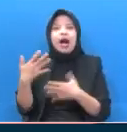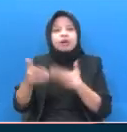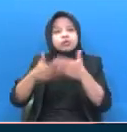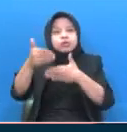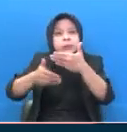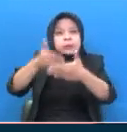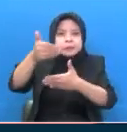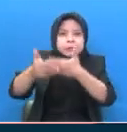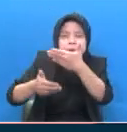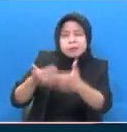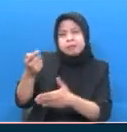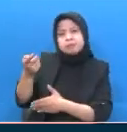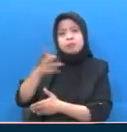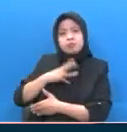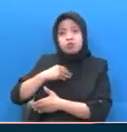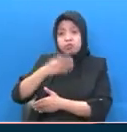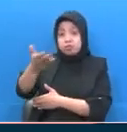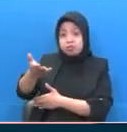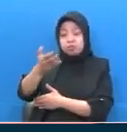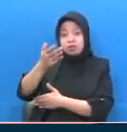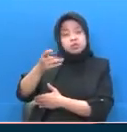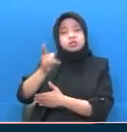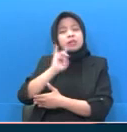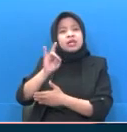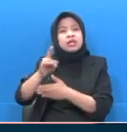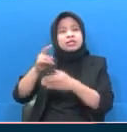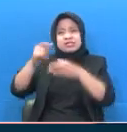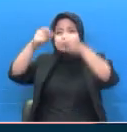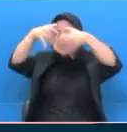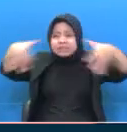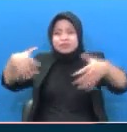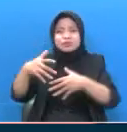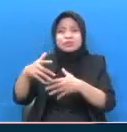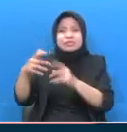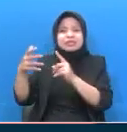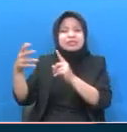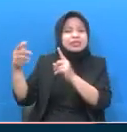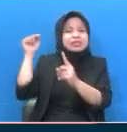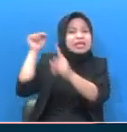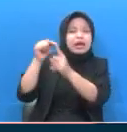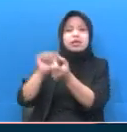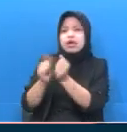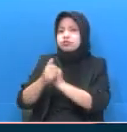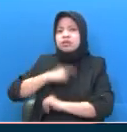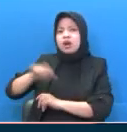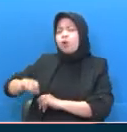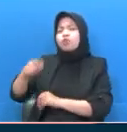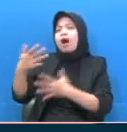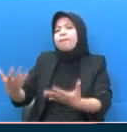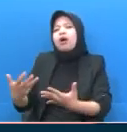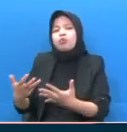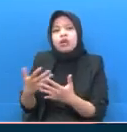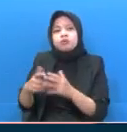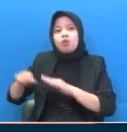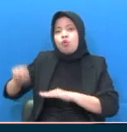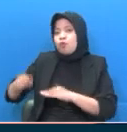mengarah ke arah sana, menurut Anda apa yang konstruksi kasus apa yang kemudian akan disasar oleh pengacara terdakwa untuk ya